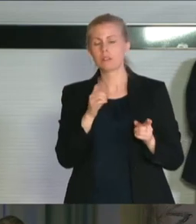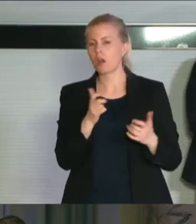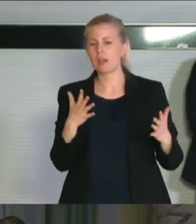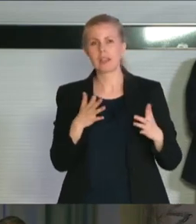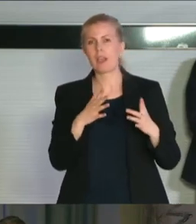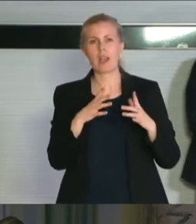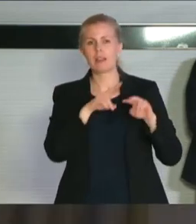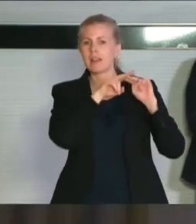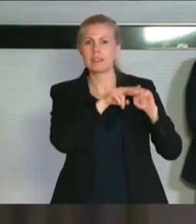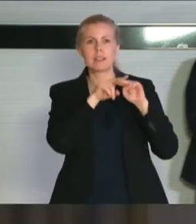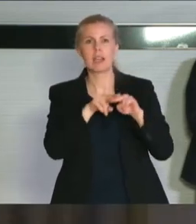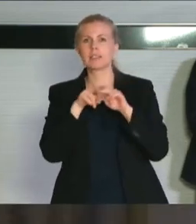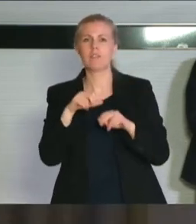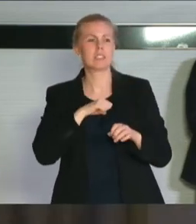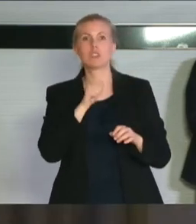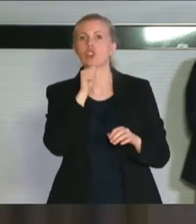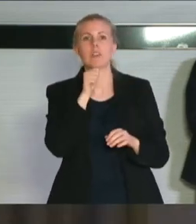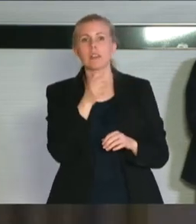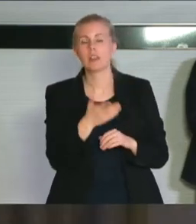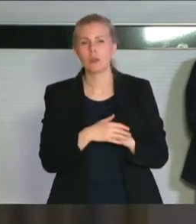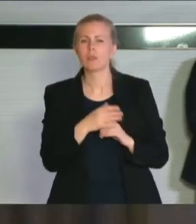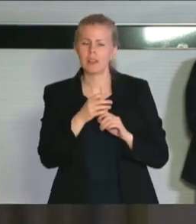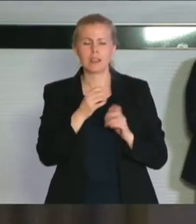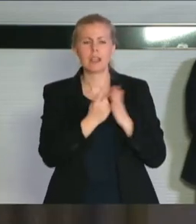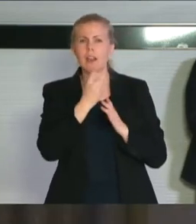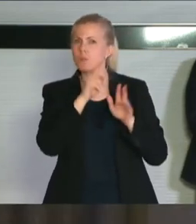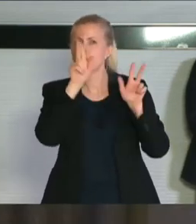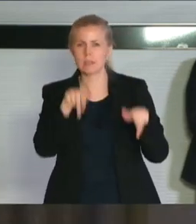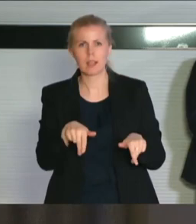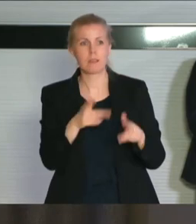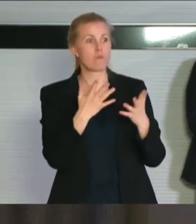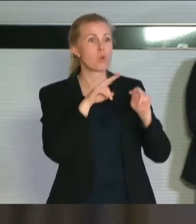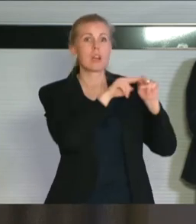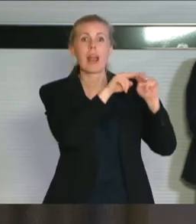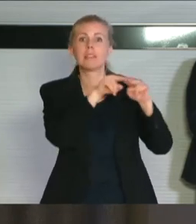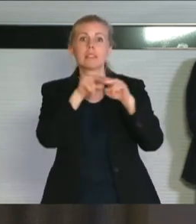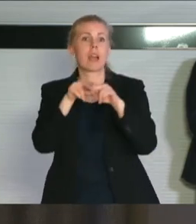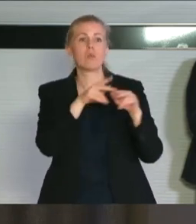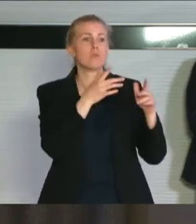reiser. Og det gjelder jo uansett hvor en skal reise hen.